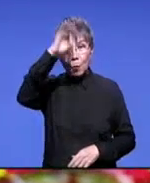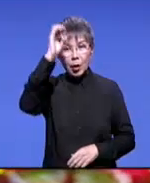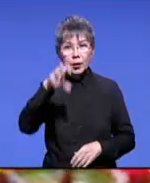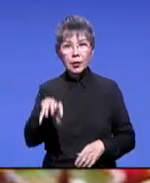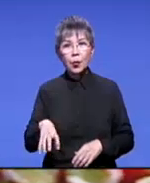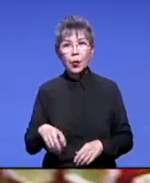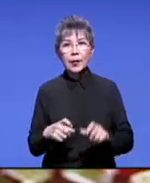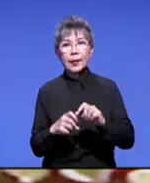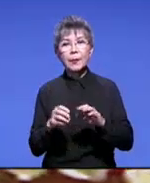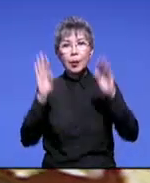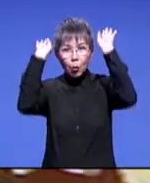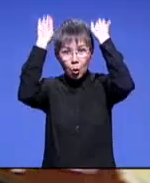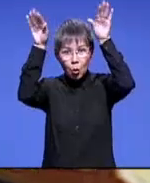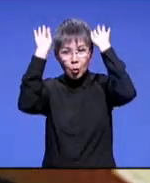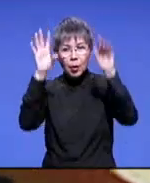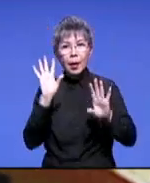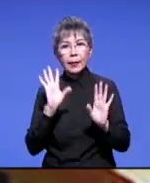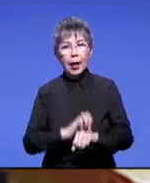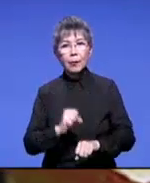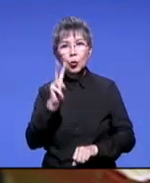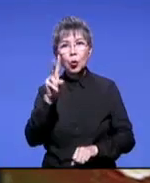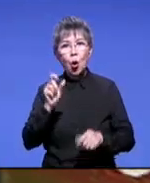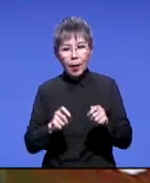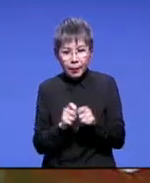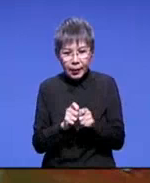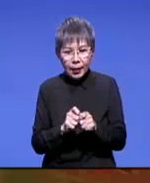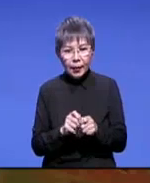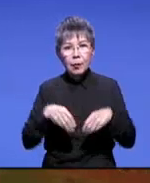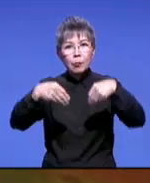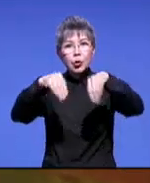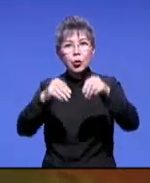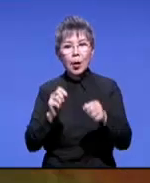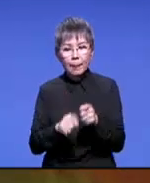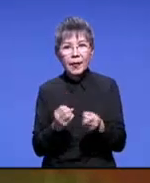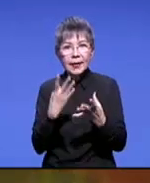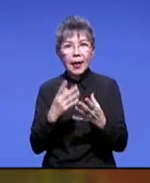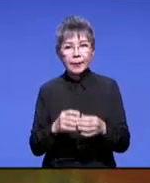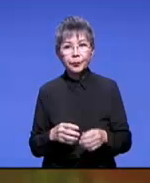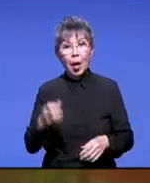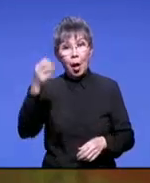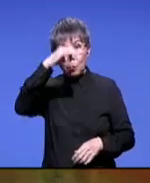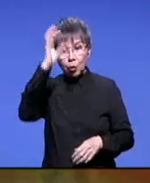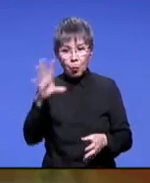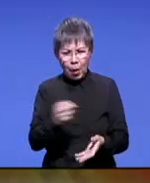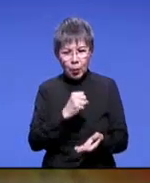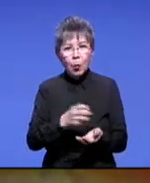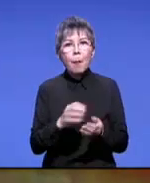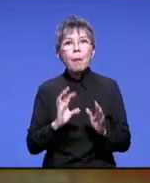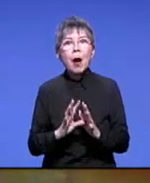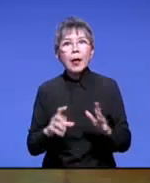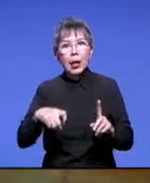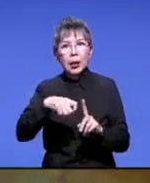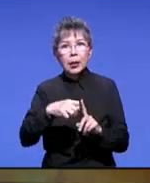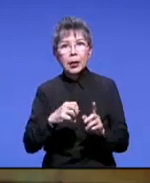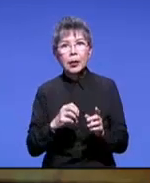Sektor Sambit Ponorogo, Jawa Timur menangkap dua orang peracik dan penjual petasan. Dari tangan pelaku, polisi menyita belasan kilogram bubuk